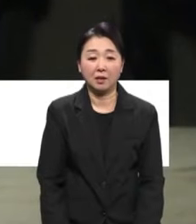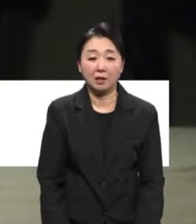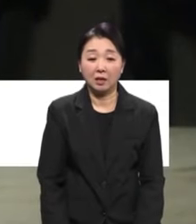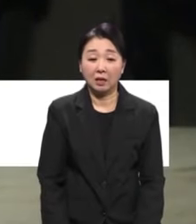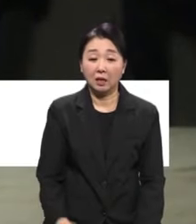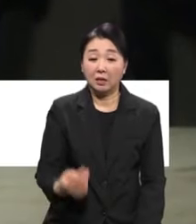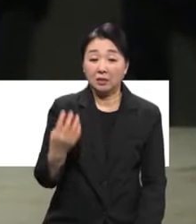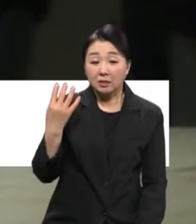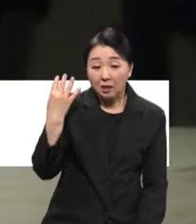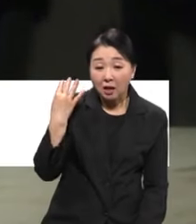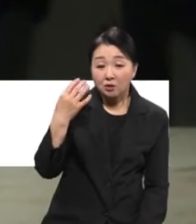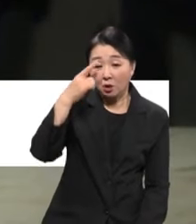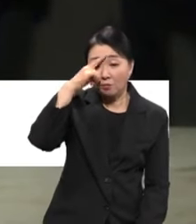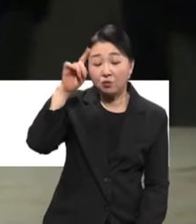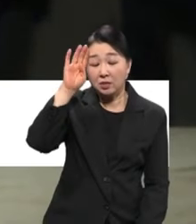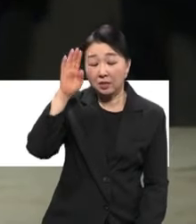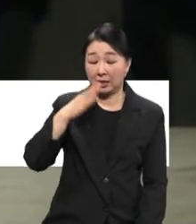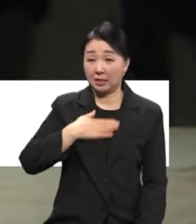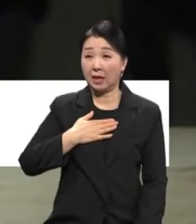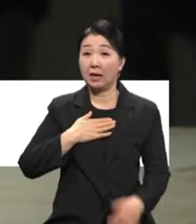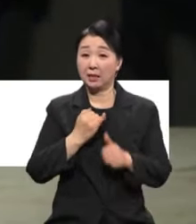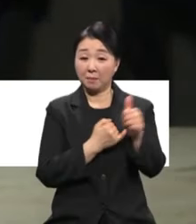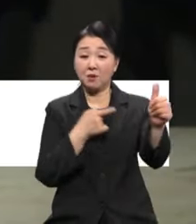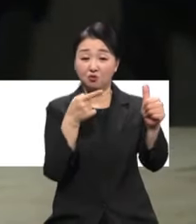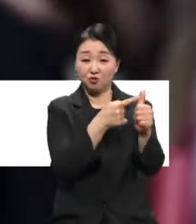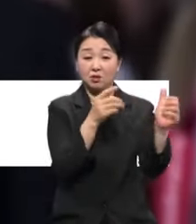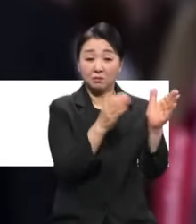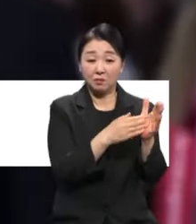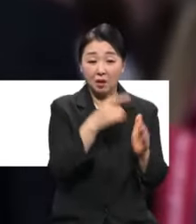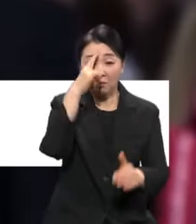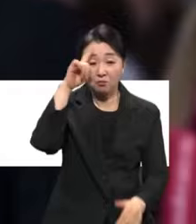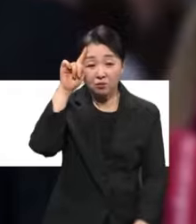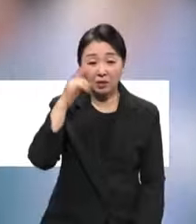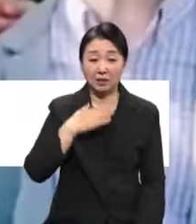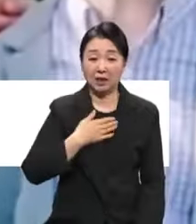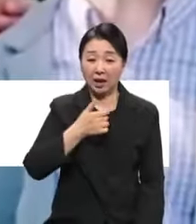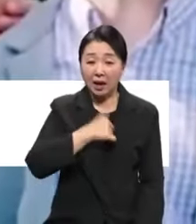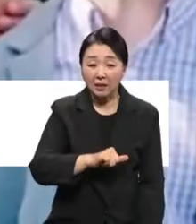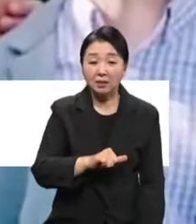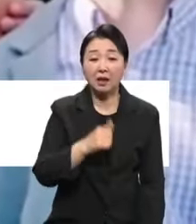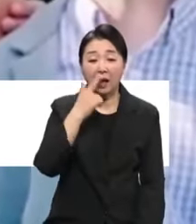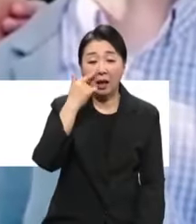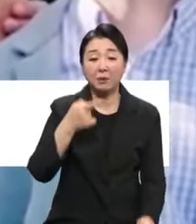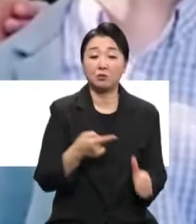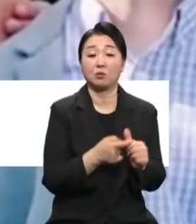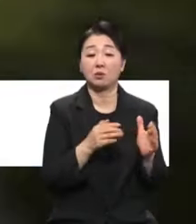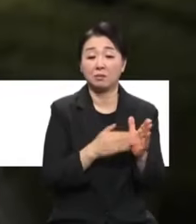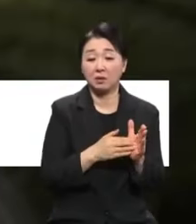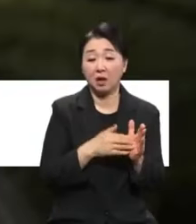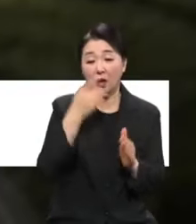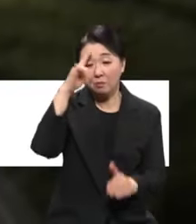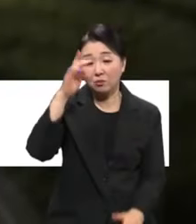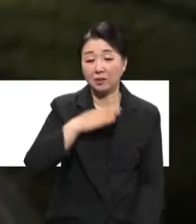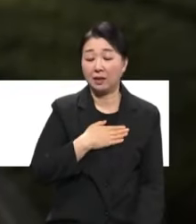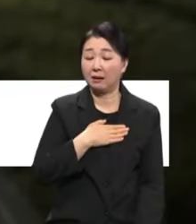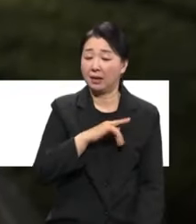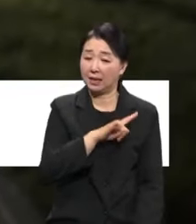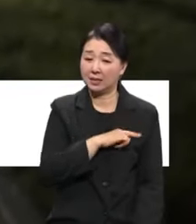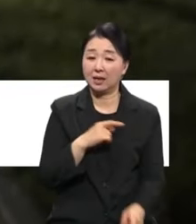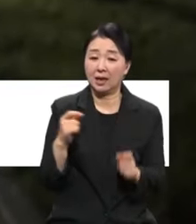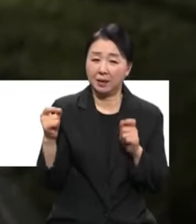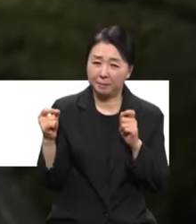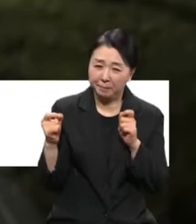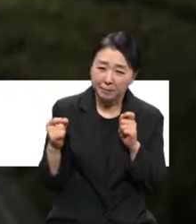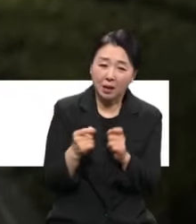Путин убил моего мужа Алексея Навального. Путин убил отца моих детей. Путин отнял